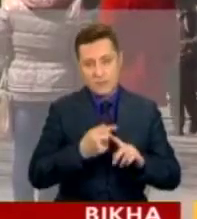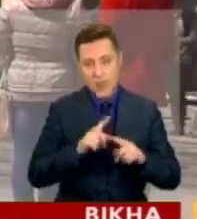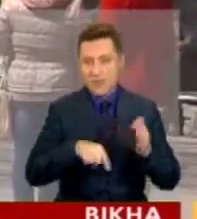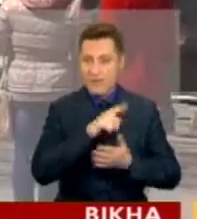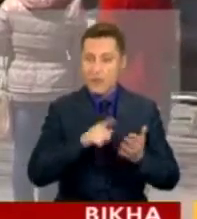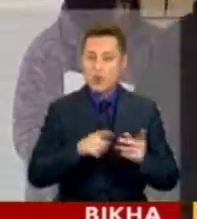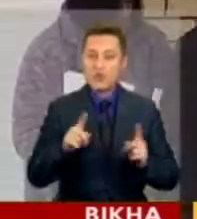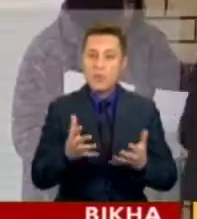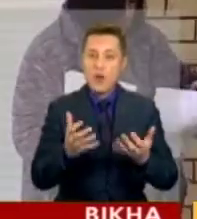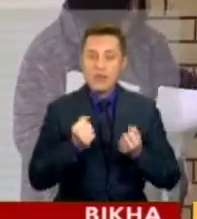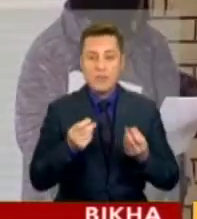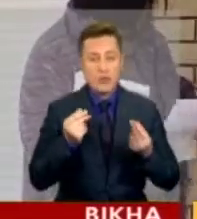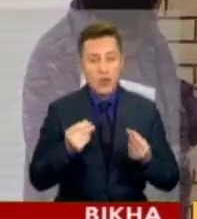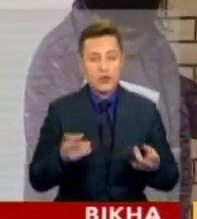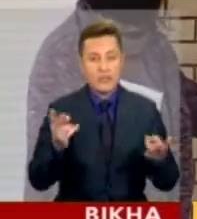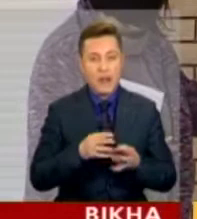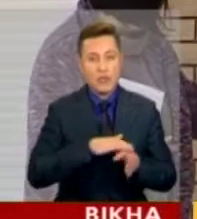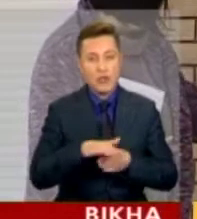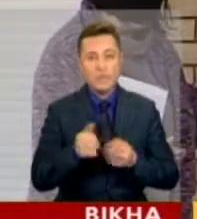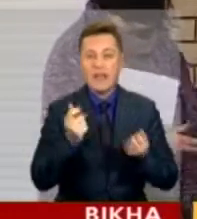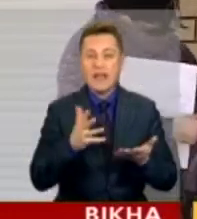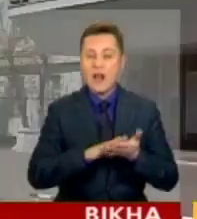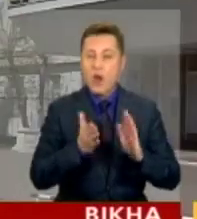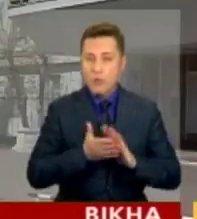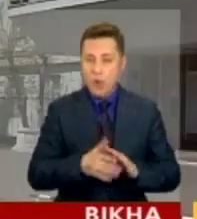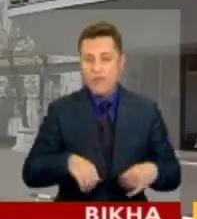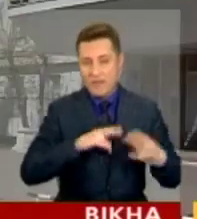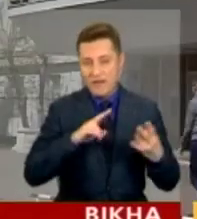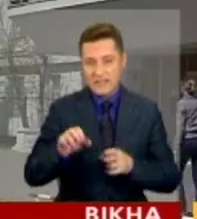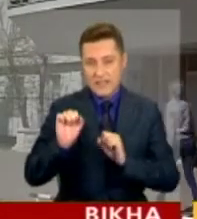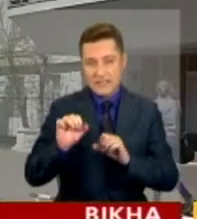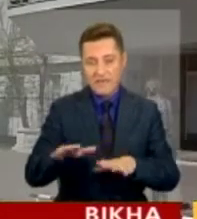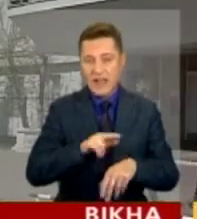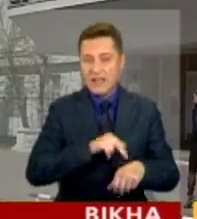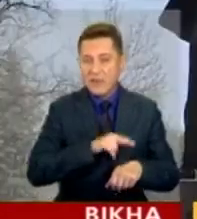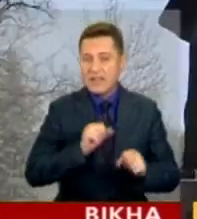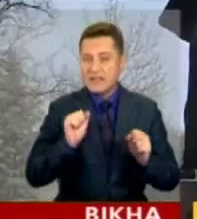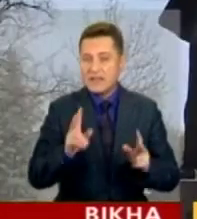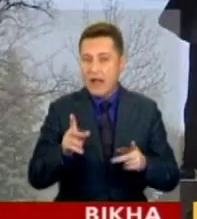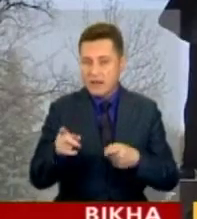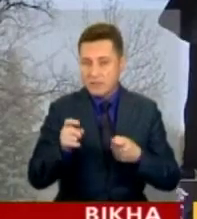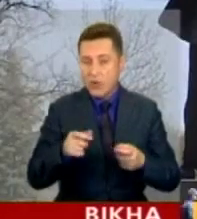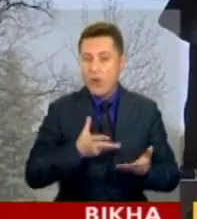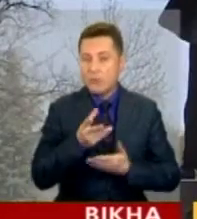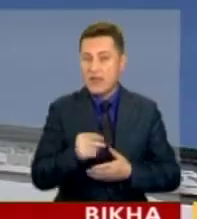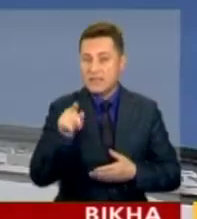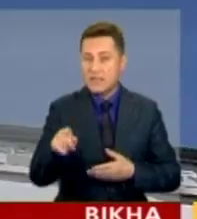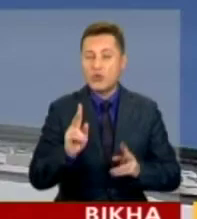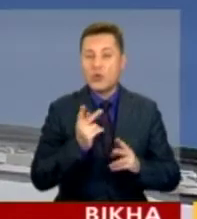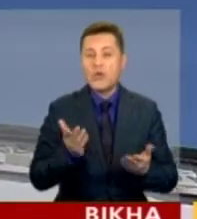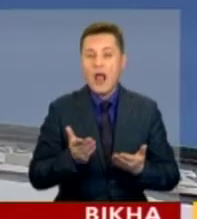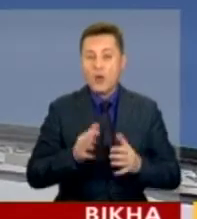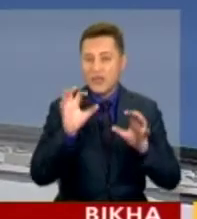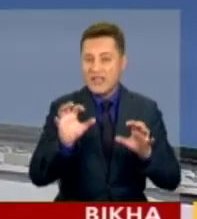треба дотримати кілька умов пана Сергія. Диверсантів належить давати міліції, як і зброю. Платить лише за ту, котру незаконно відібрали